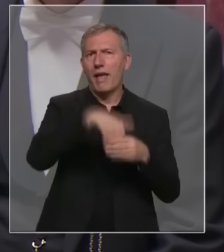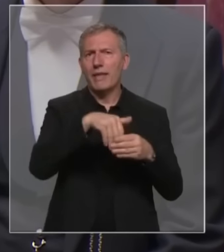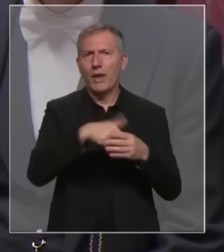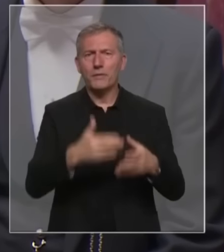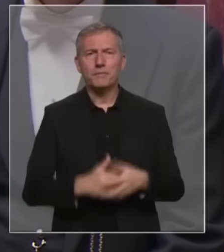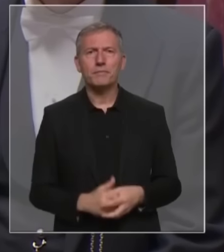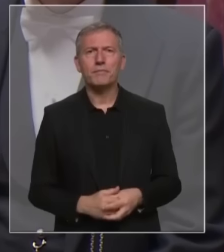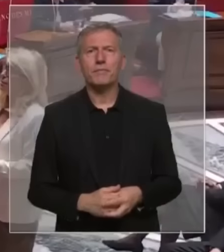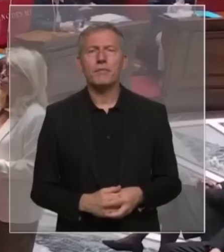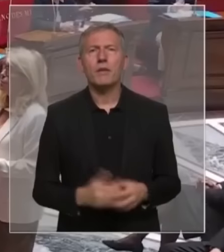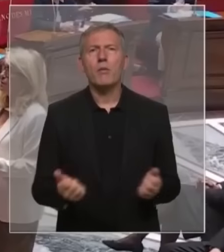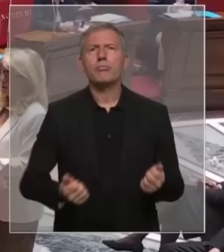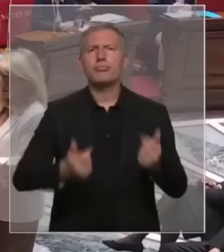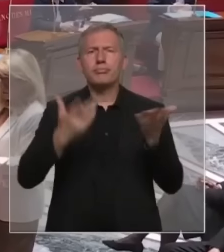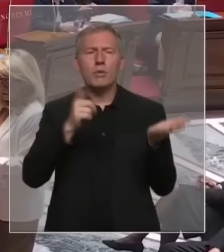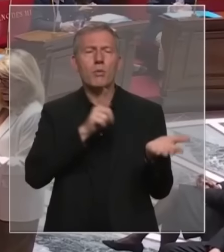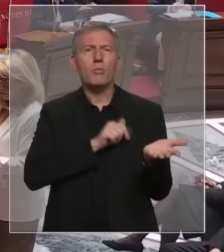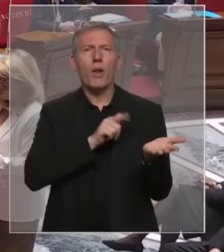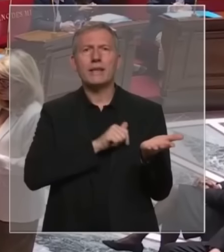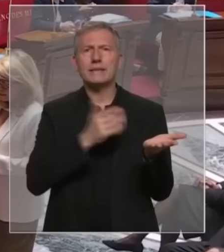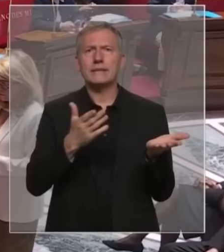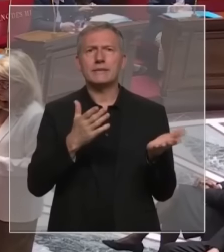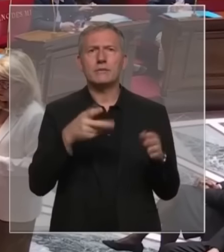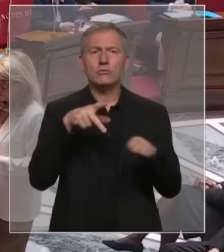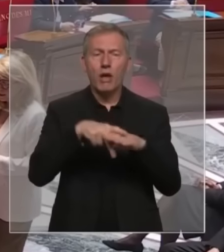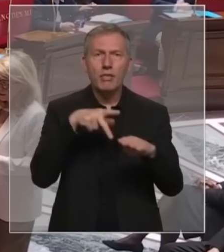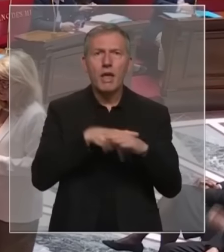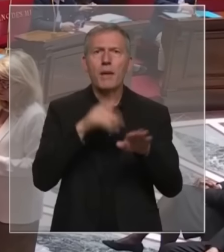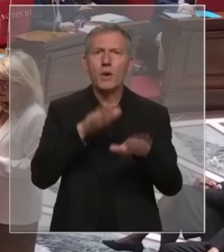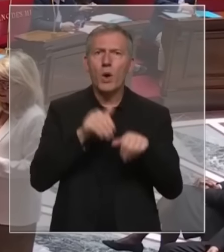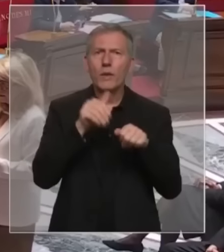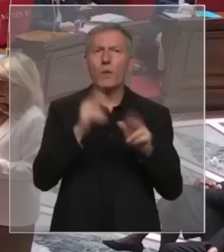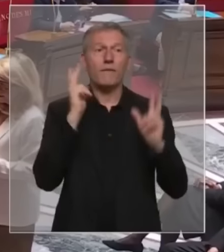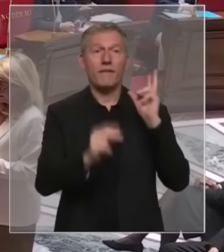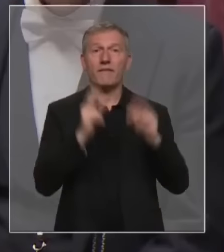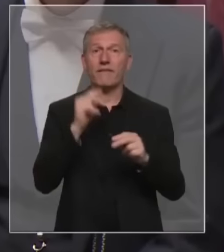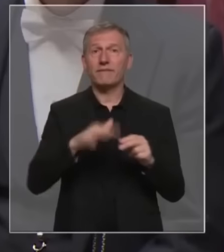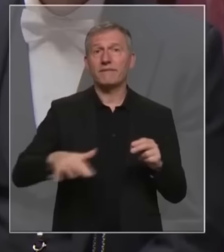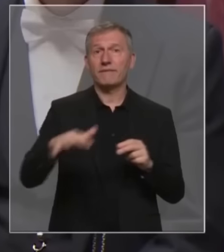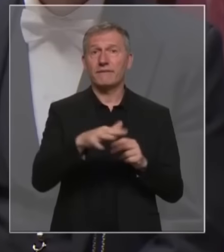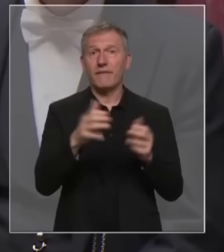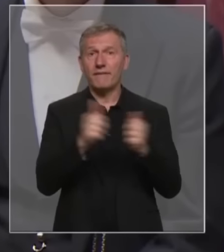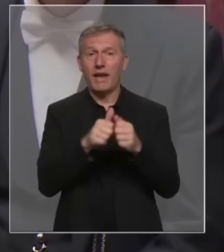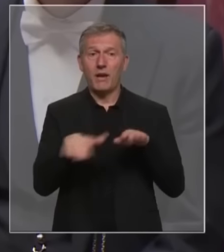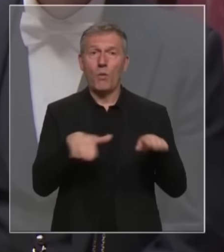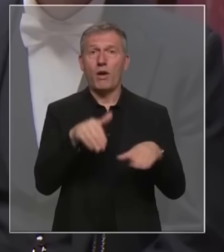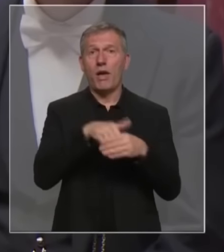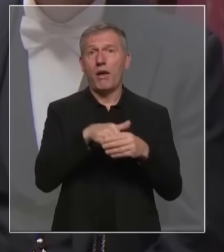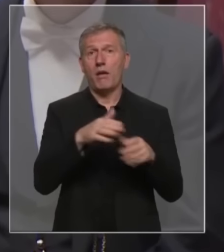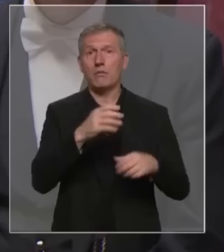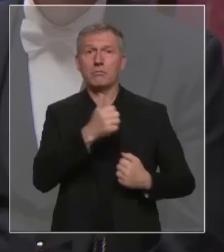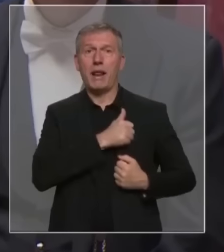existantes des centaines de policiers et de gendarmes continuent à arriver sur l'île grâce au moyens militaires mis en